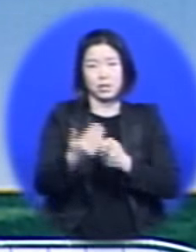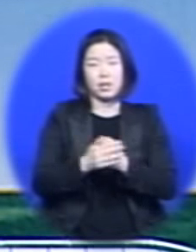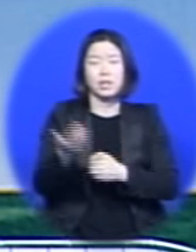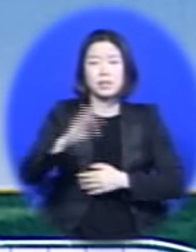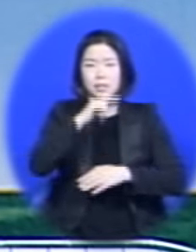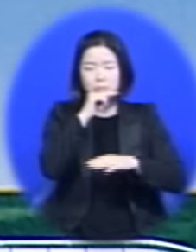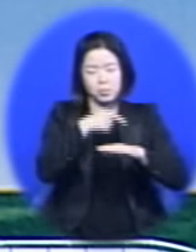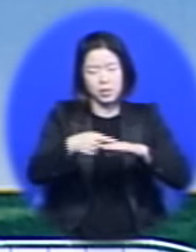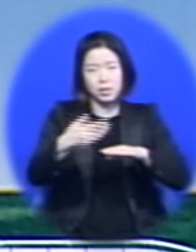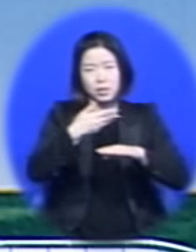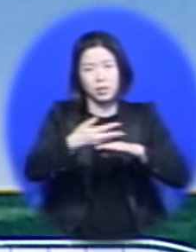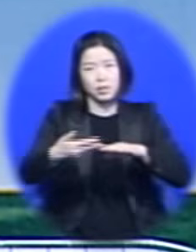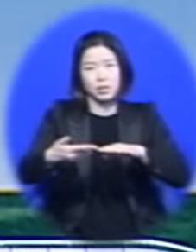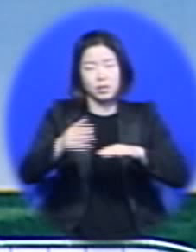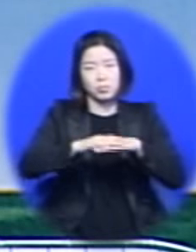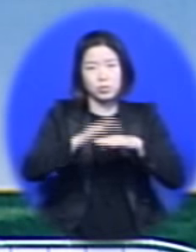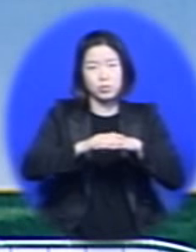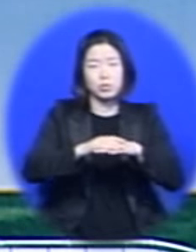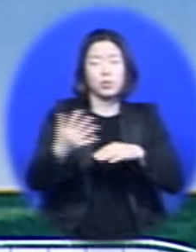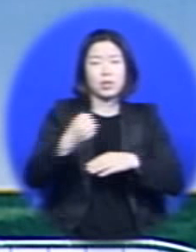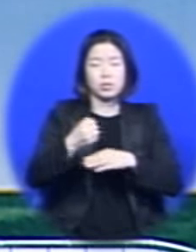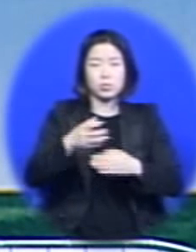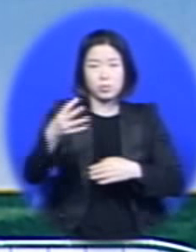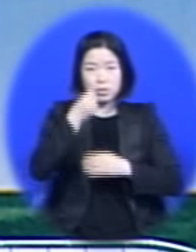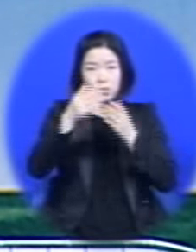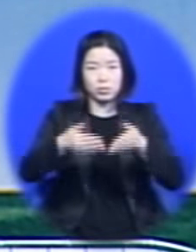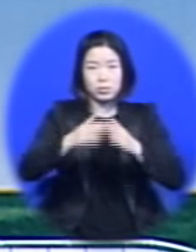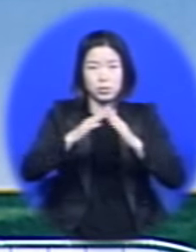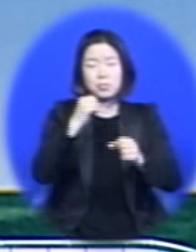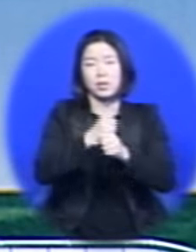손으로 하나님은 성전 지어지는 걸 원치 않았습니다.